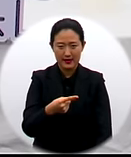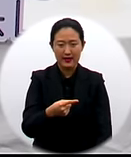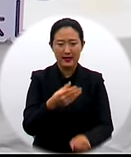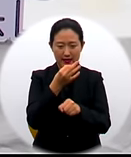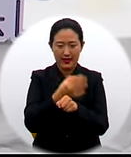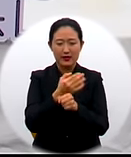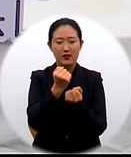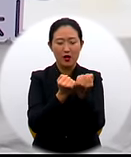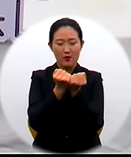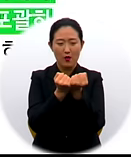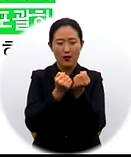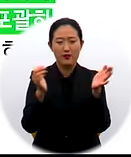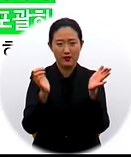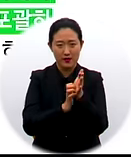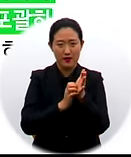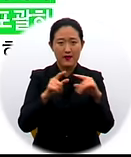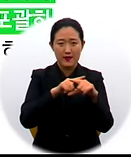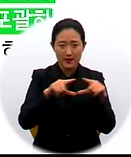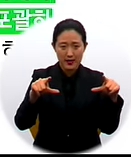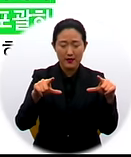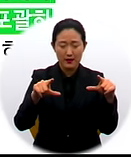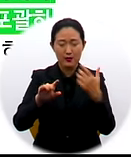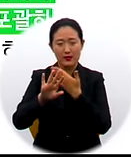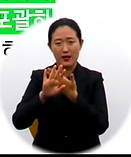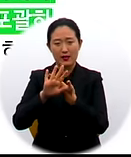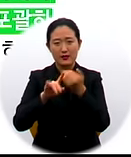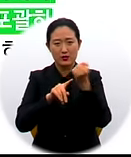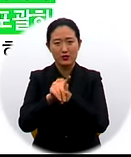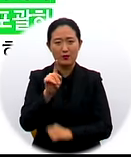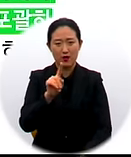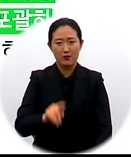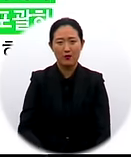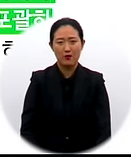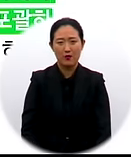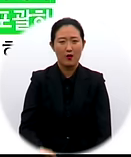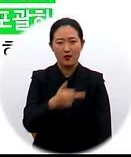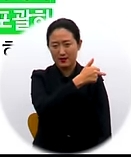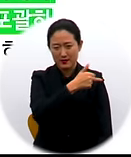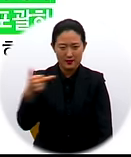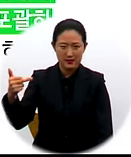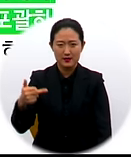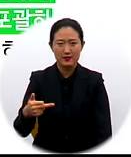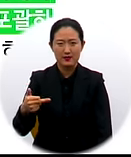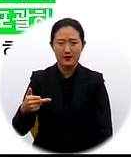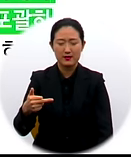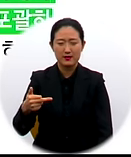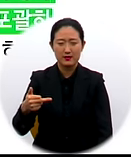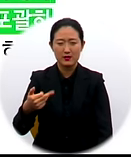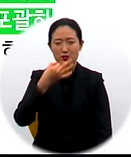간단하게 써놨는데요. 메가트렌드가 일반 트렌드와 다른 이유 중에 하나는 굉장히 광범위하게 영향력을 행사하기